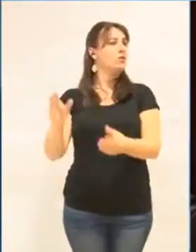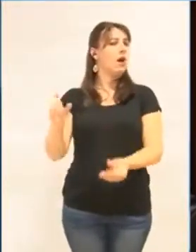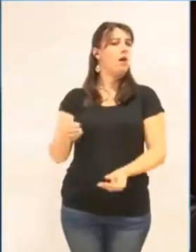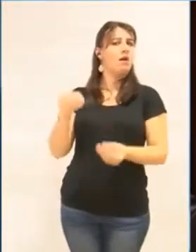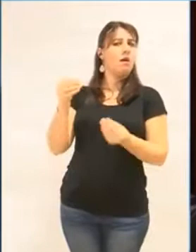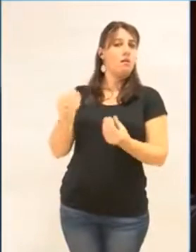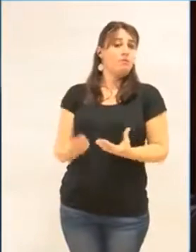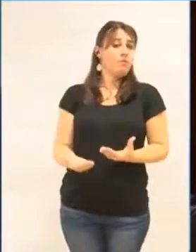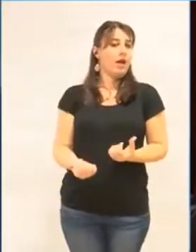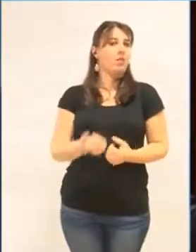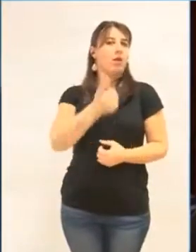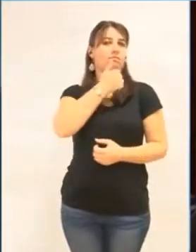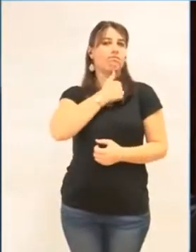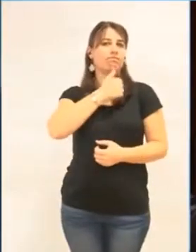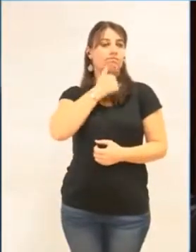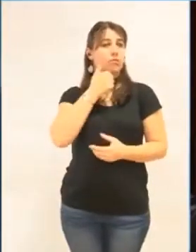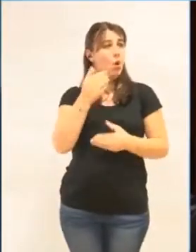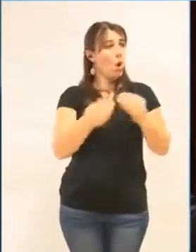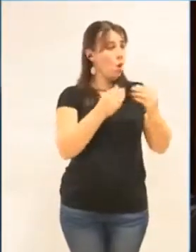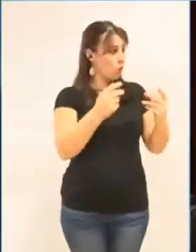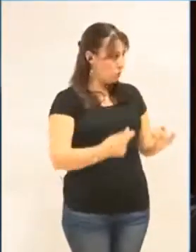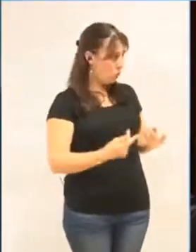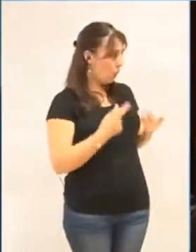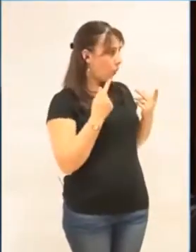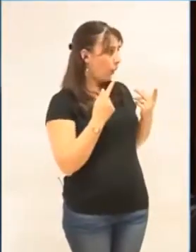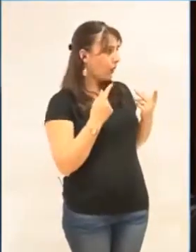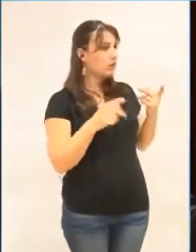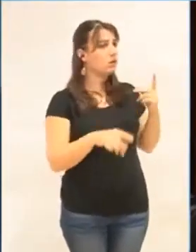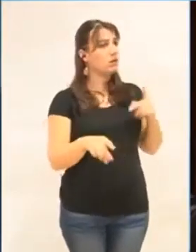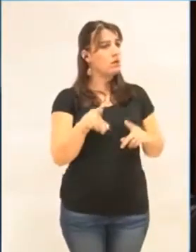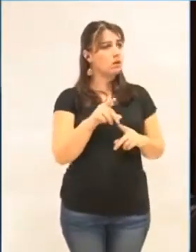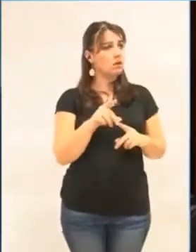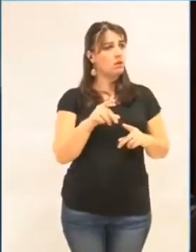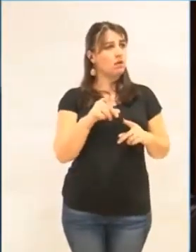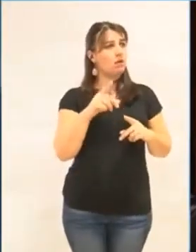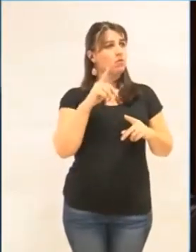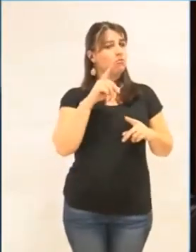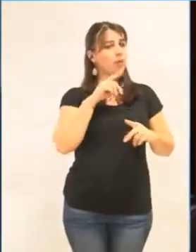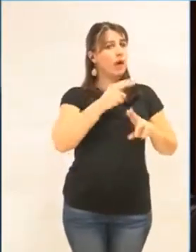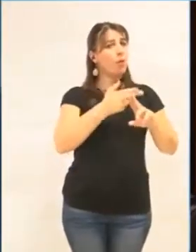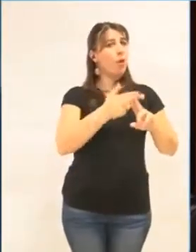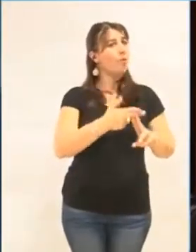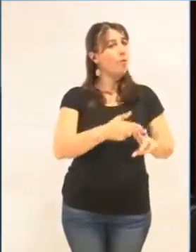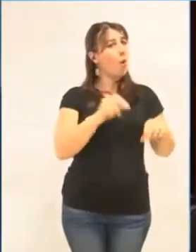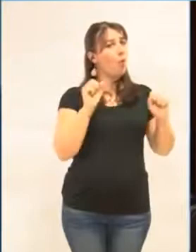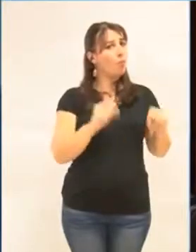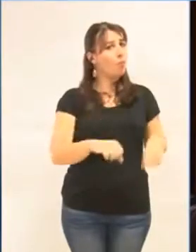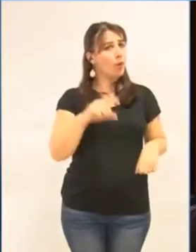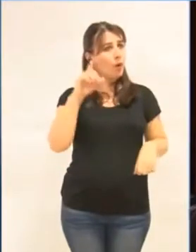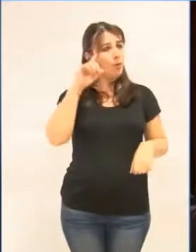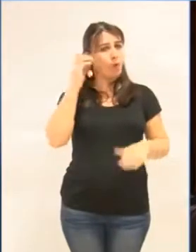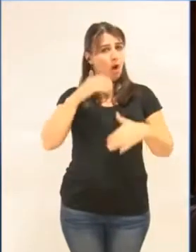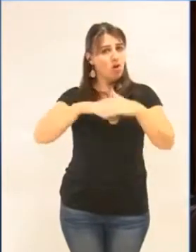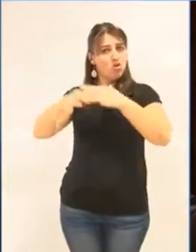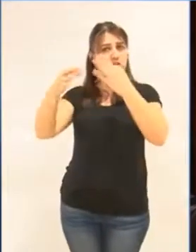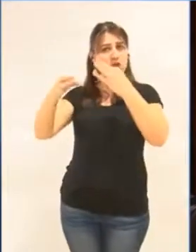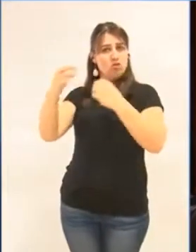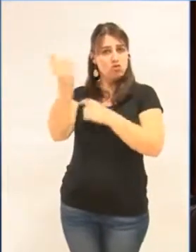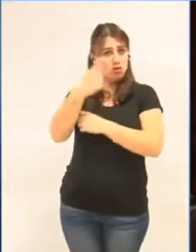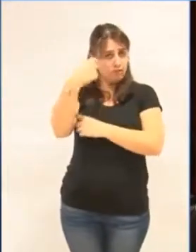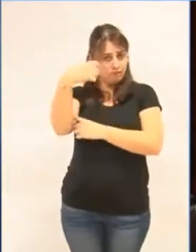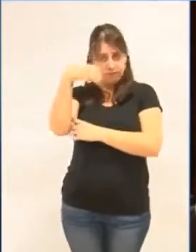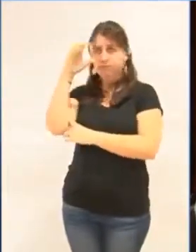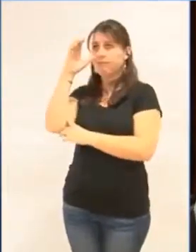avez toutefois, si vous pouvez me le permettre, tout à fait liberté de répondre aux questions, puisqu'il n'y a pas eu d'audition chez le juge, et que je ne vois